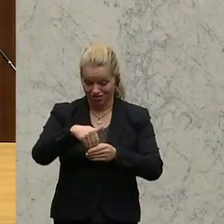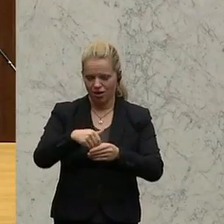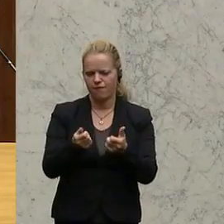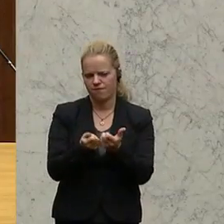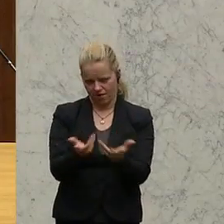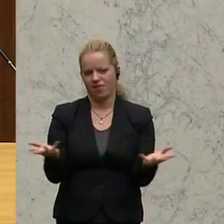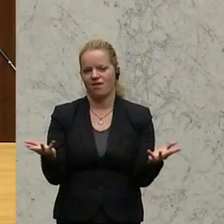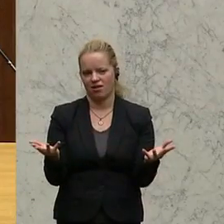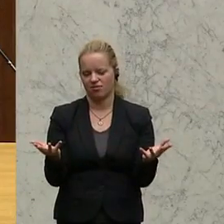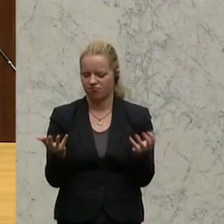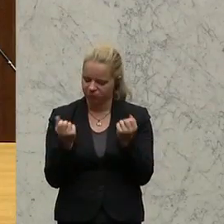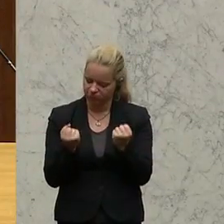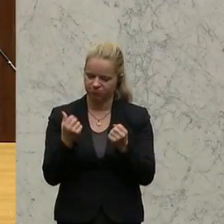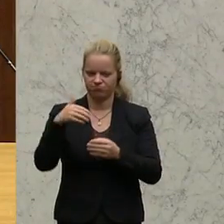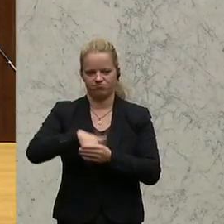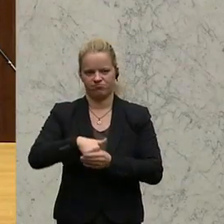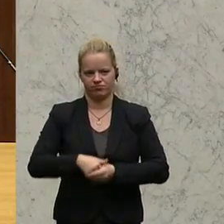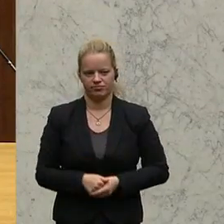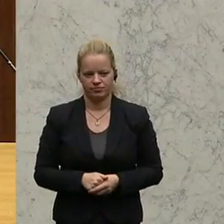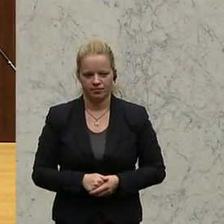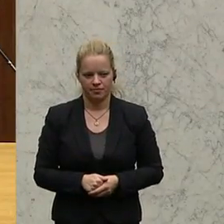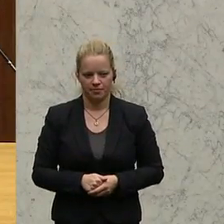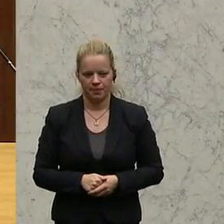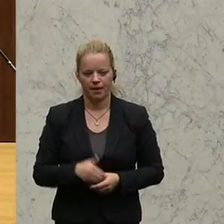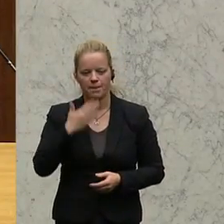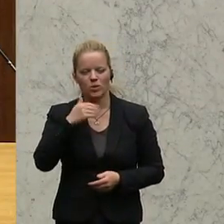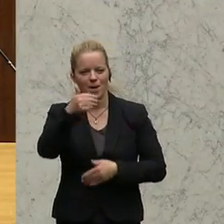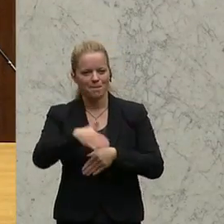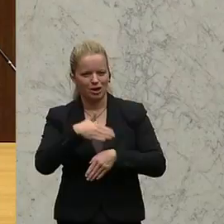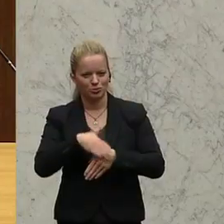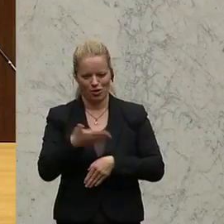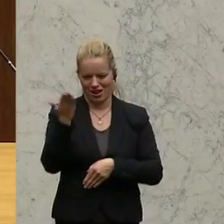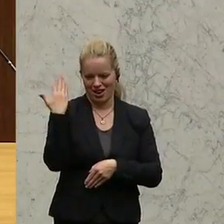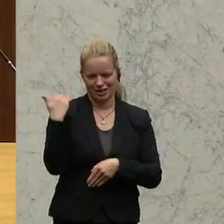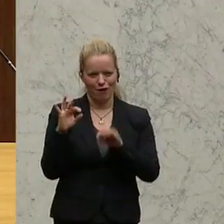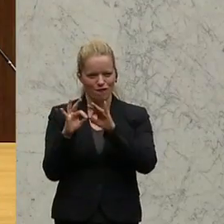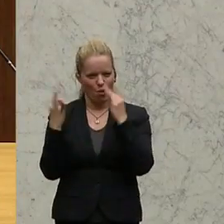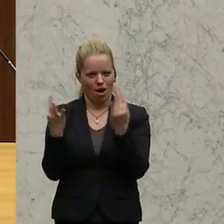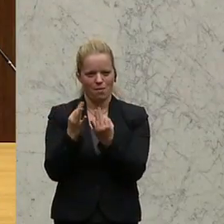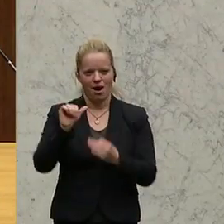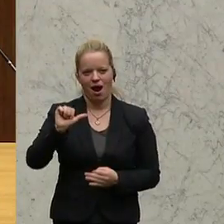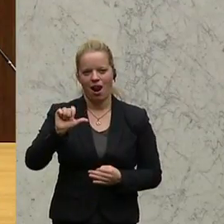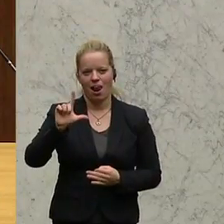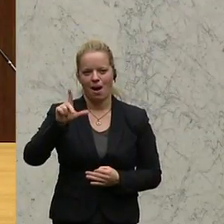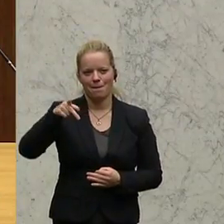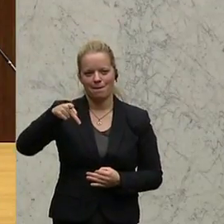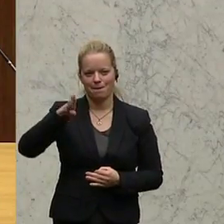auch gestärkt wird. Ich möchte dazu ein Beispiel vom letzten Forum Altbach heranziehen,